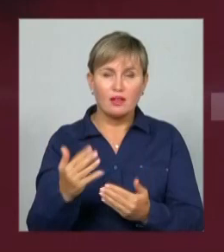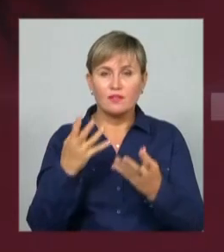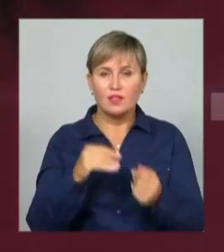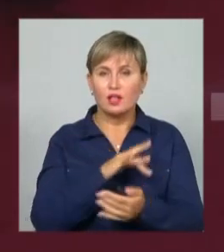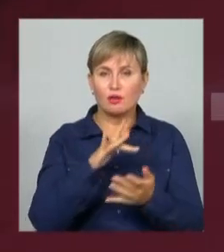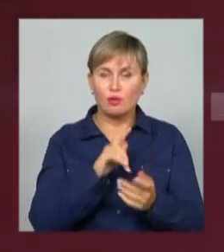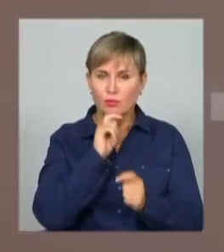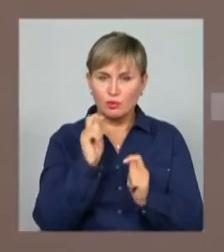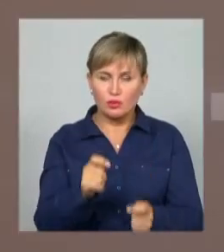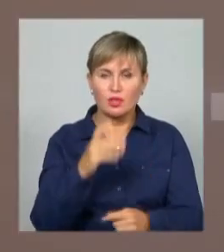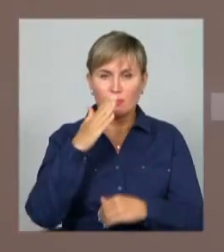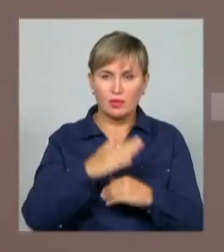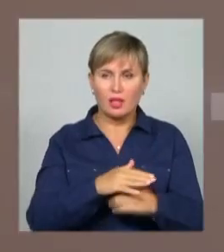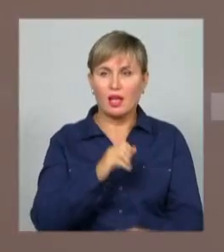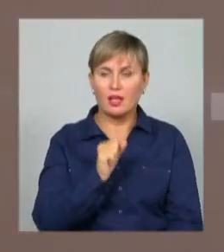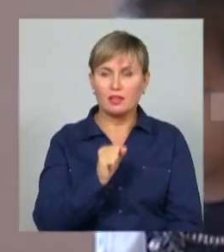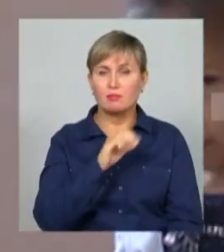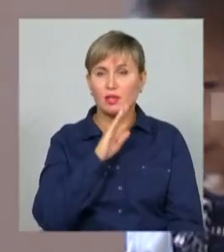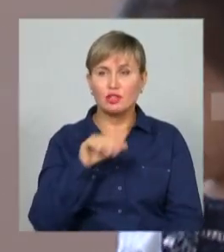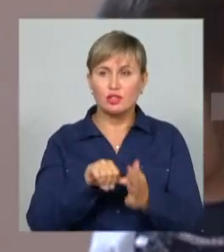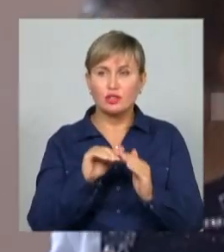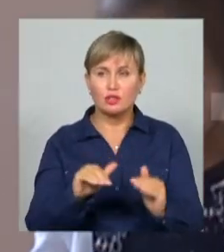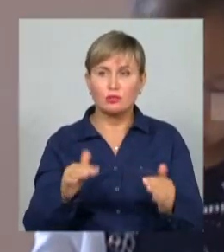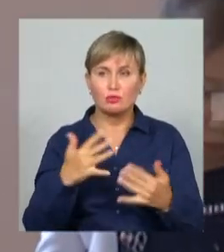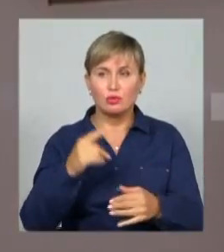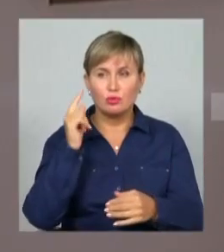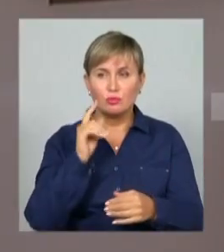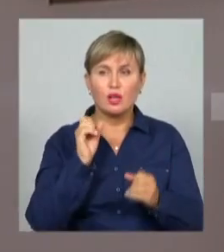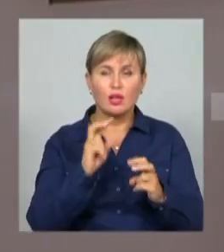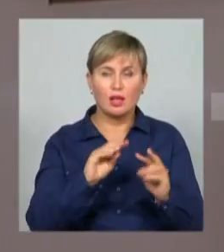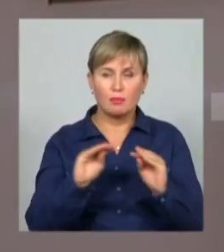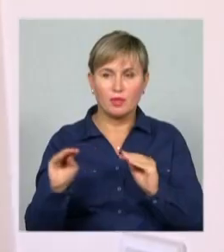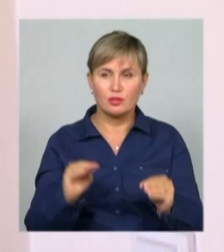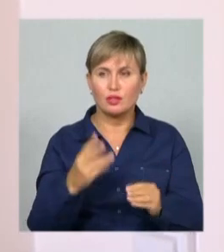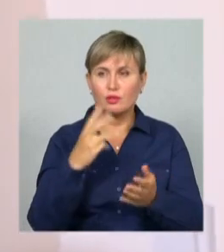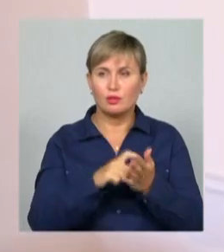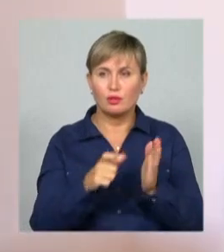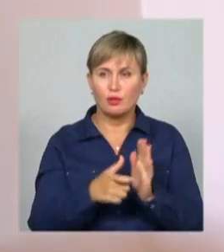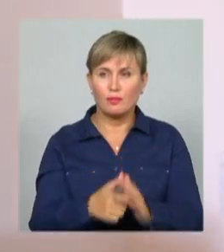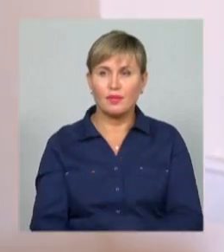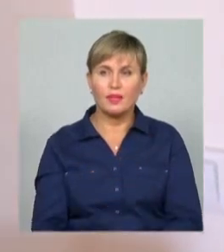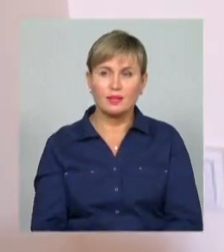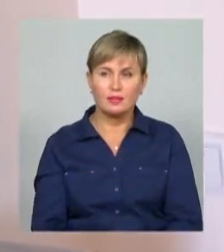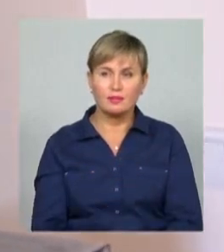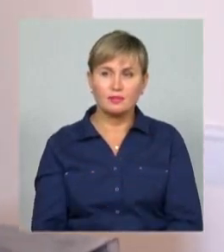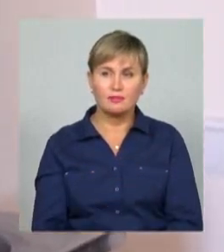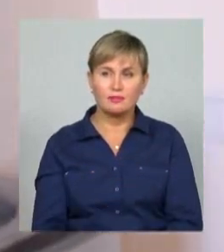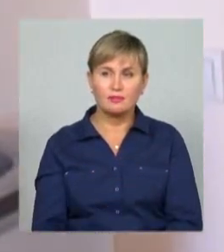города вручил Аким Бакыджан Сагентаев. Мать шестерых детей уже думает, как обставить трешку.